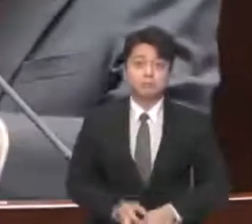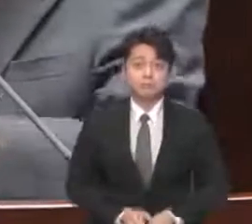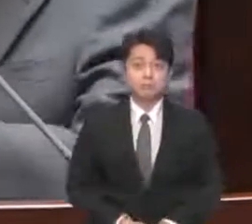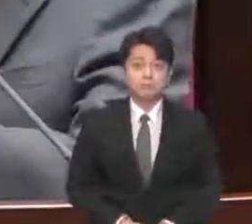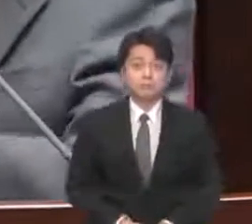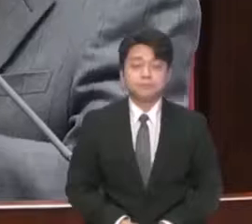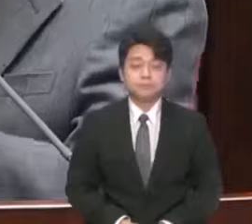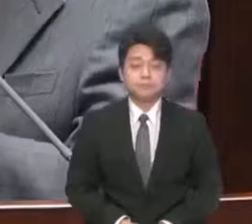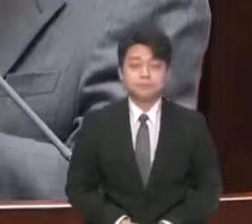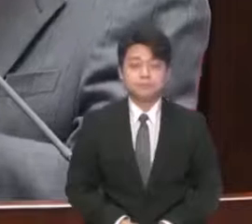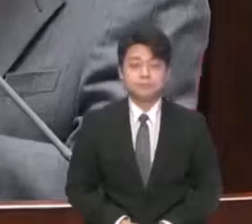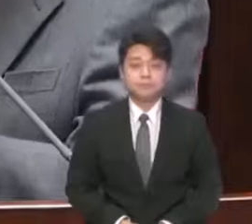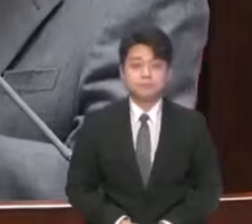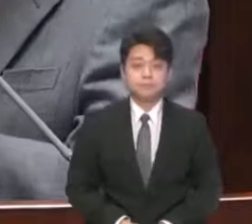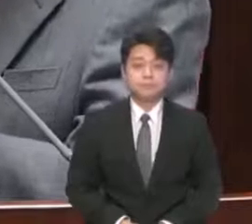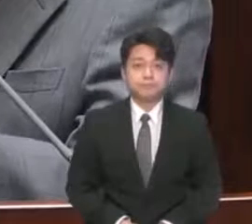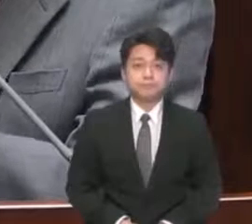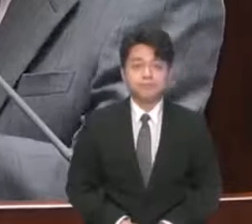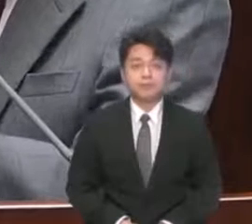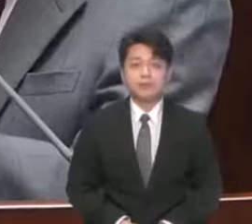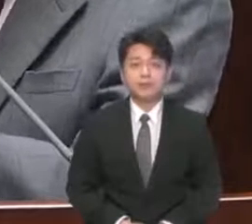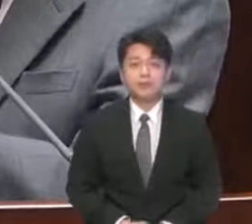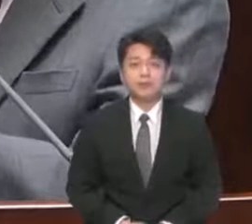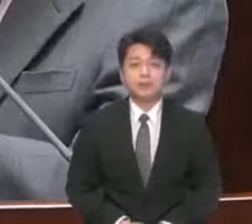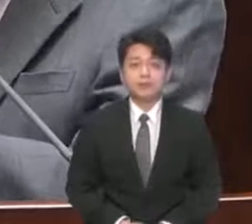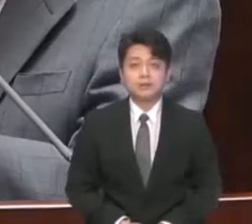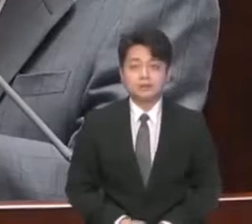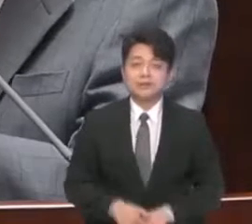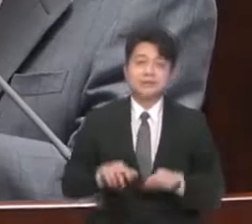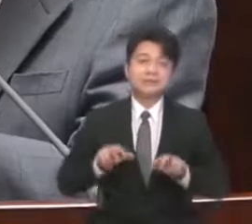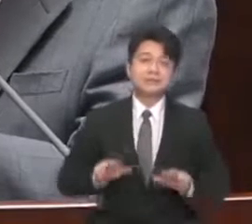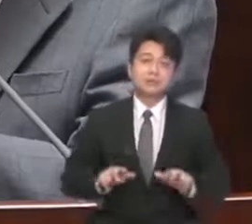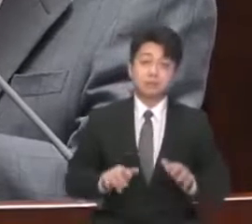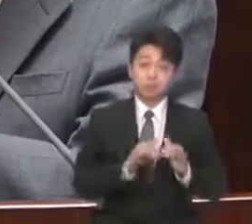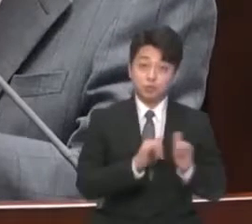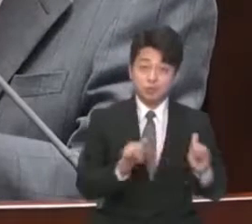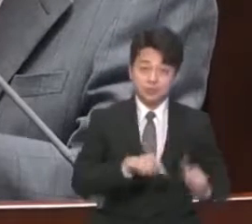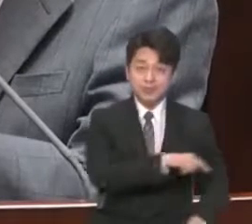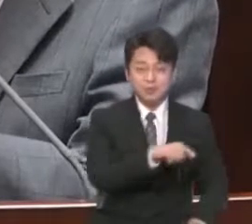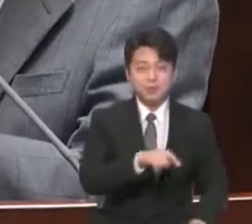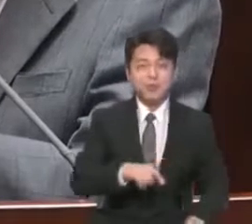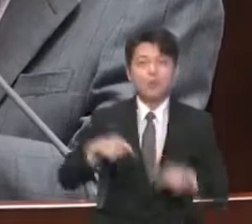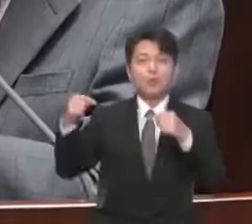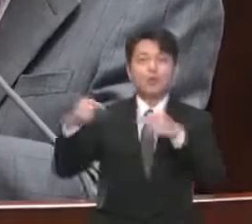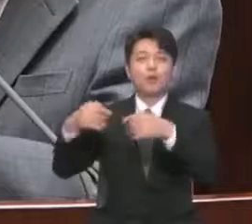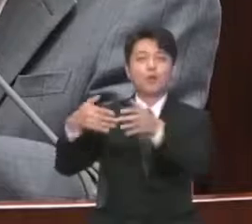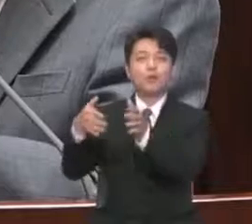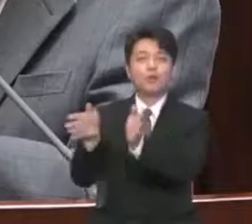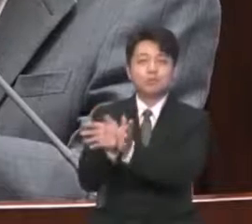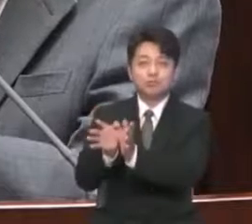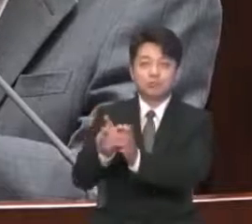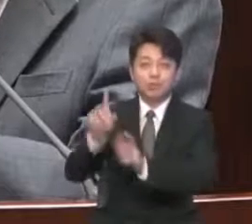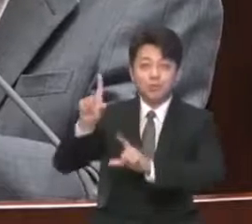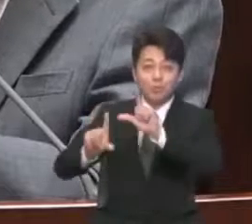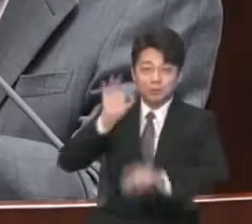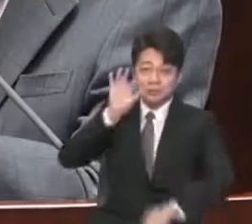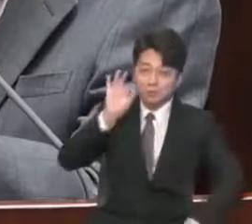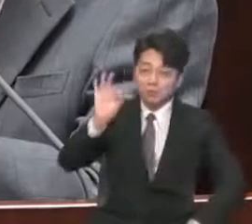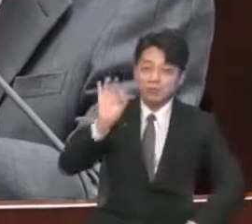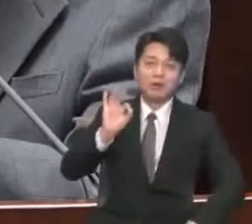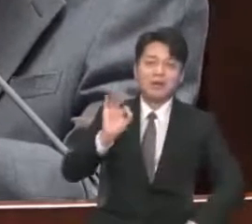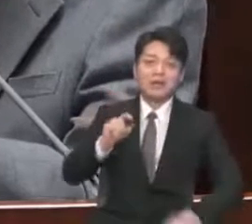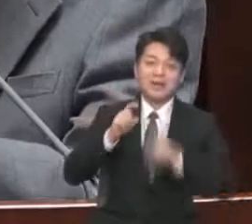제가 웃음만 나옵니다. 외교부의 국민들은 사적인 일도 도와주는 비자 급행센터가 있다고 알고